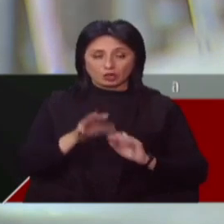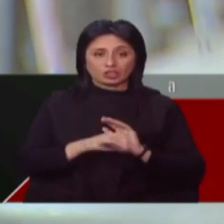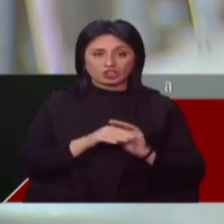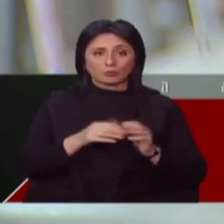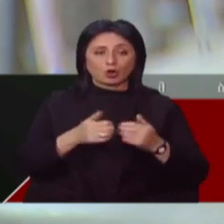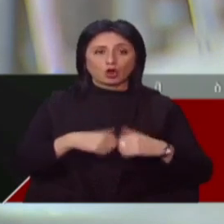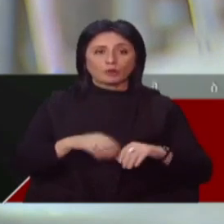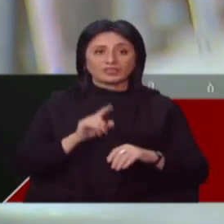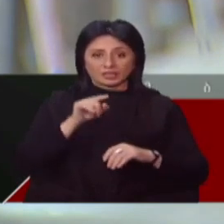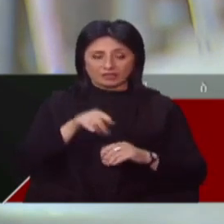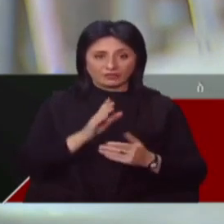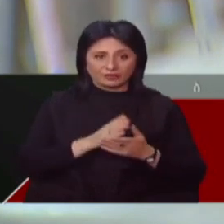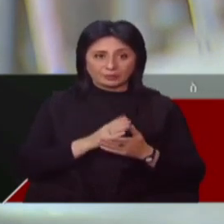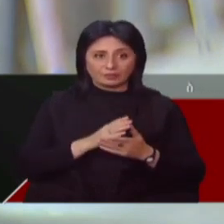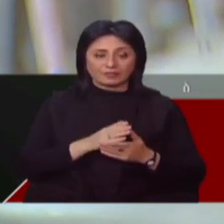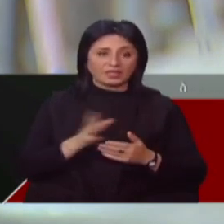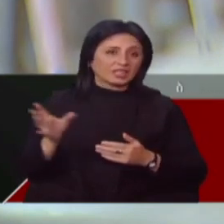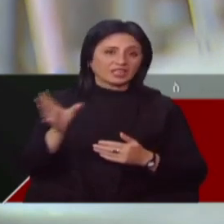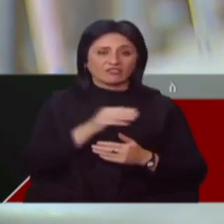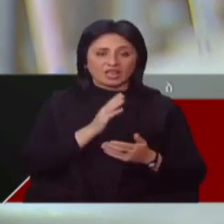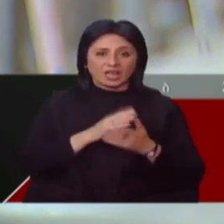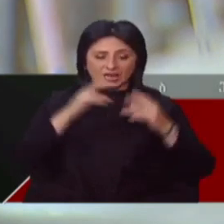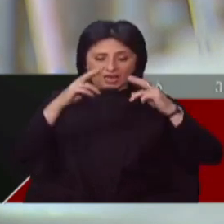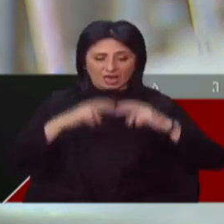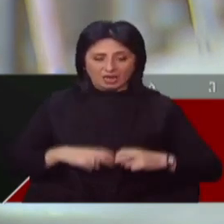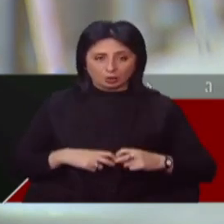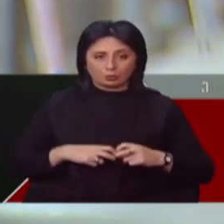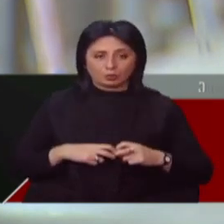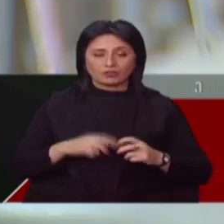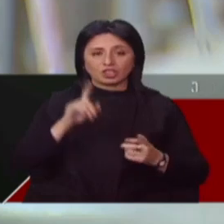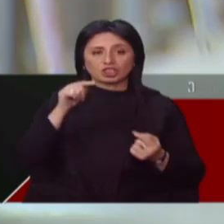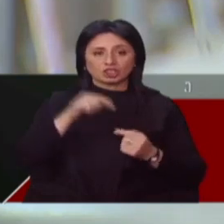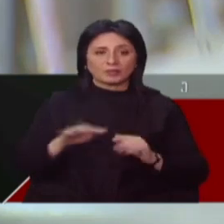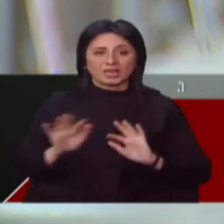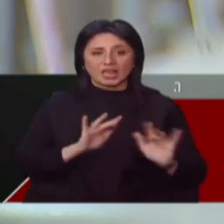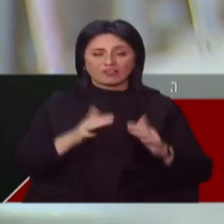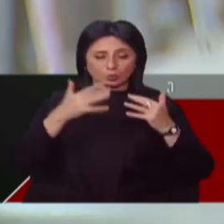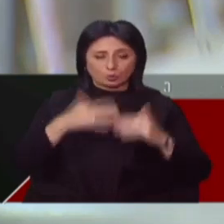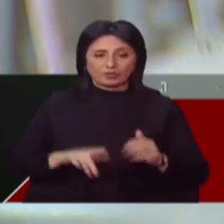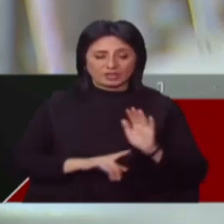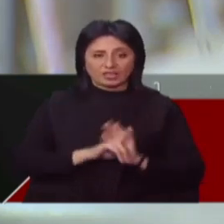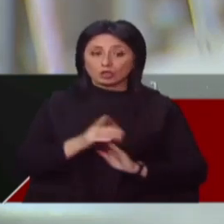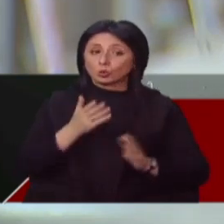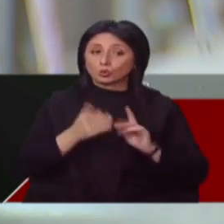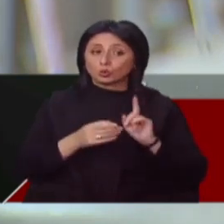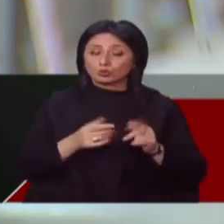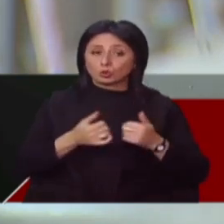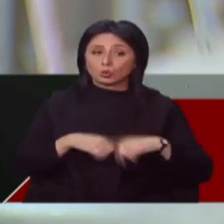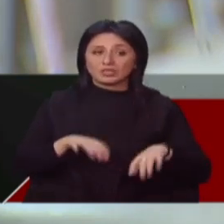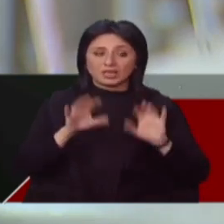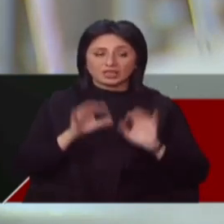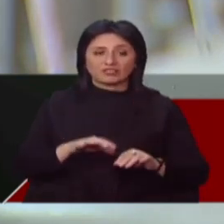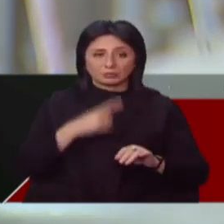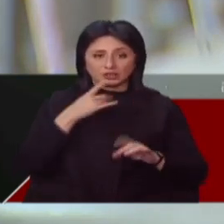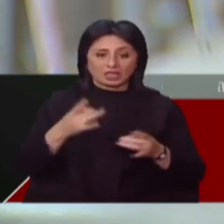საარჩევნო კომისიაშია მისული, თითქმის ყველა არის განხილული და შესაბამისი რეაგირებები უკვე დაწყებულია. თუმცა კომისიის